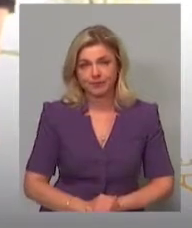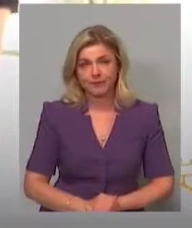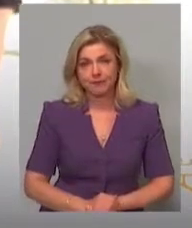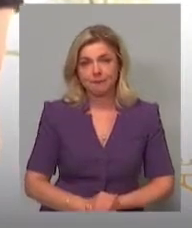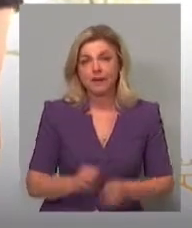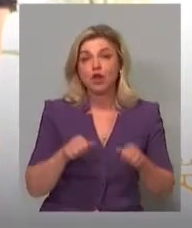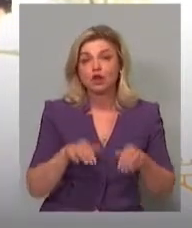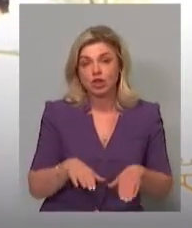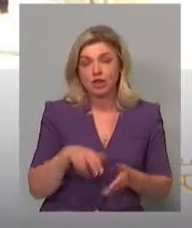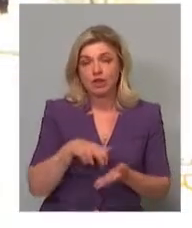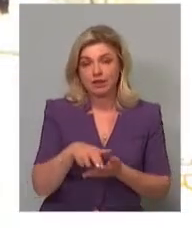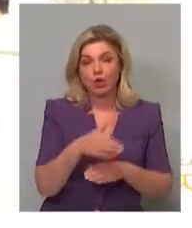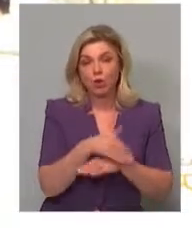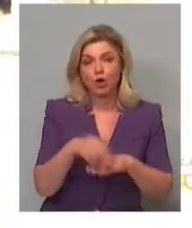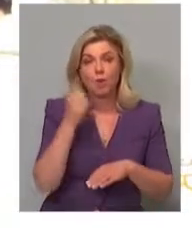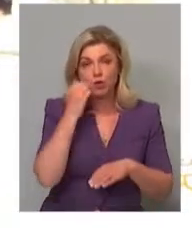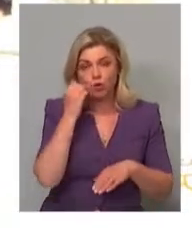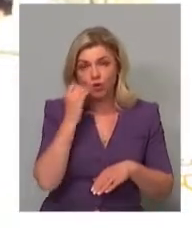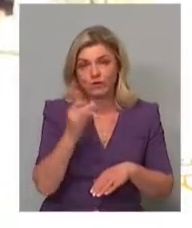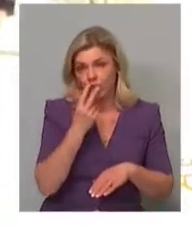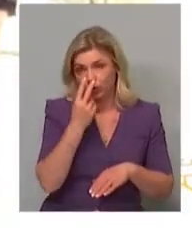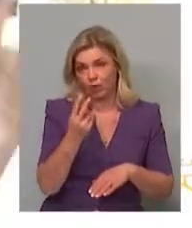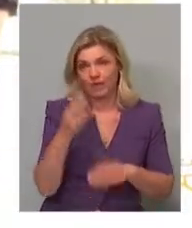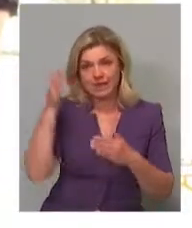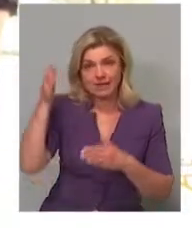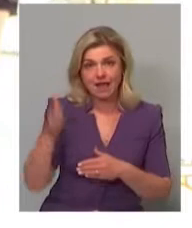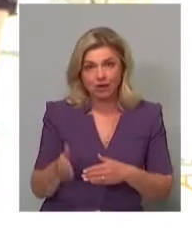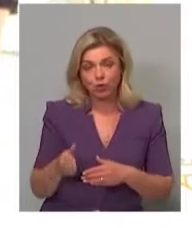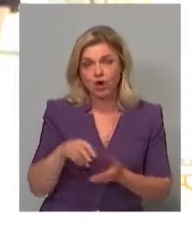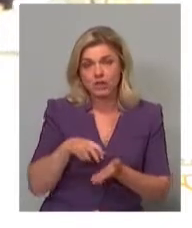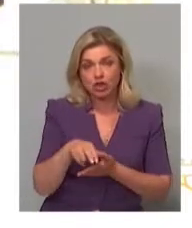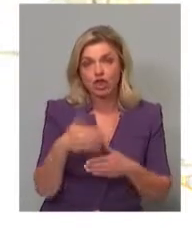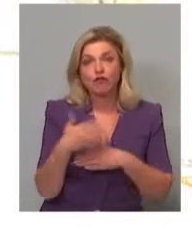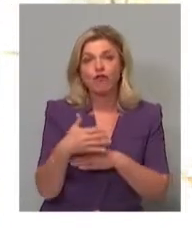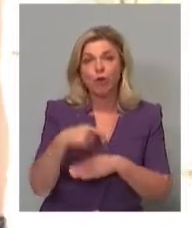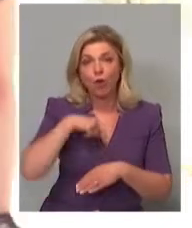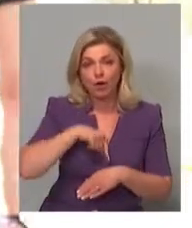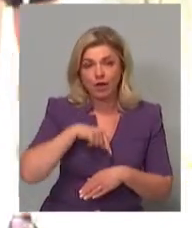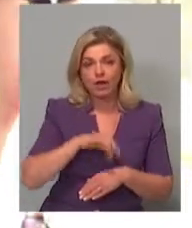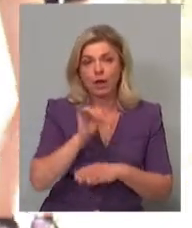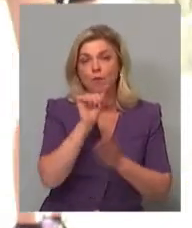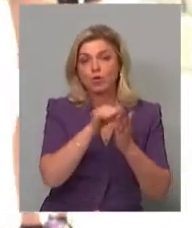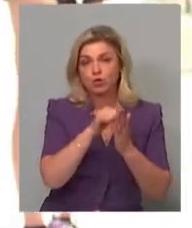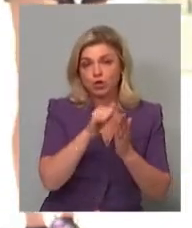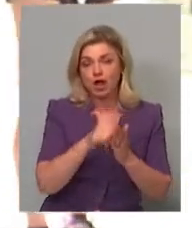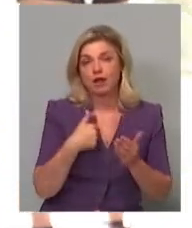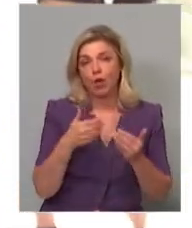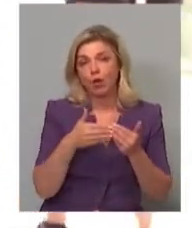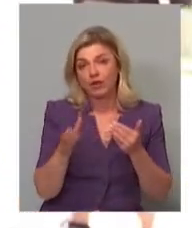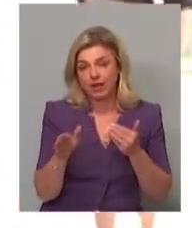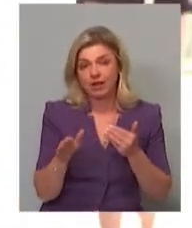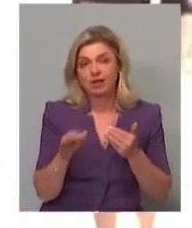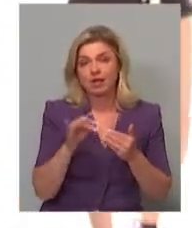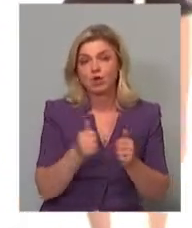Московській і ось побачили гарну стінку. Зійшли во двор, зайшли, постучали в двері, нам відкрили. Ми